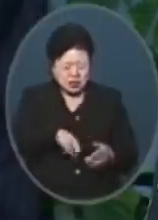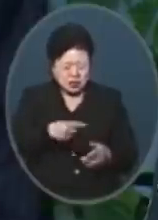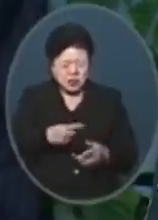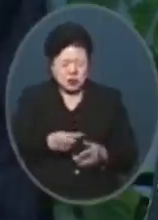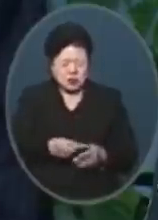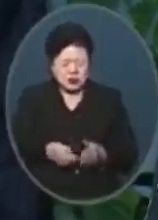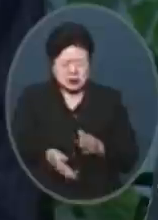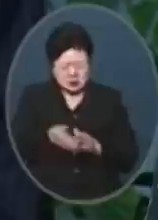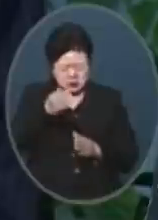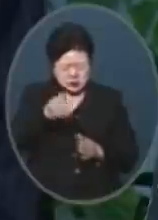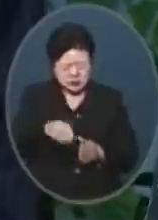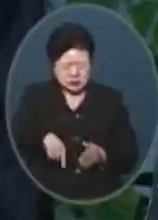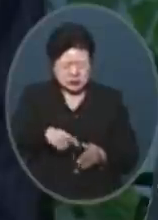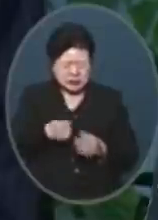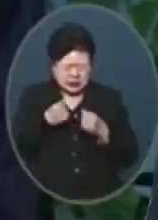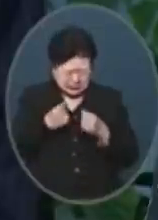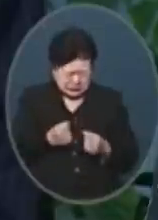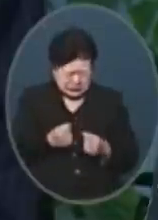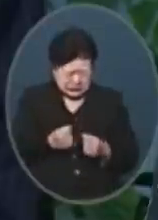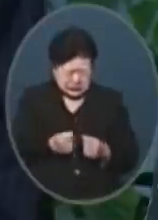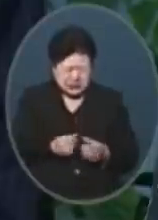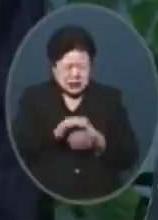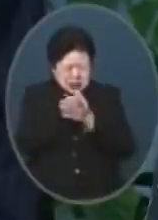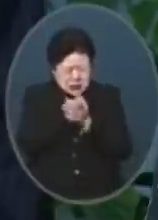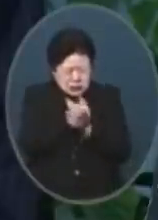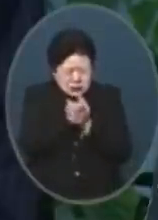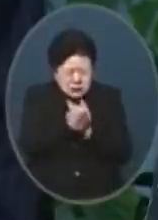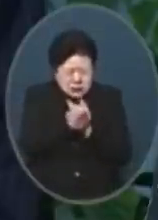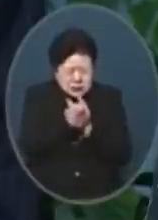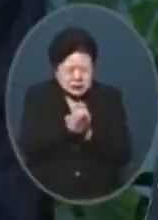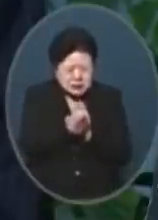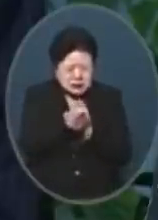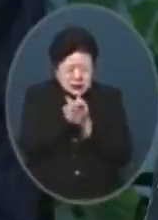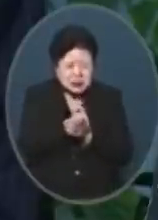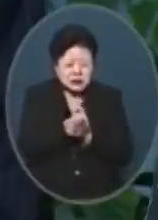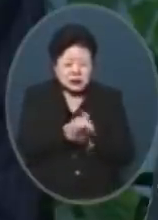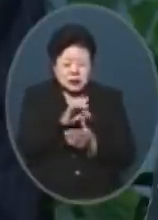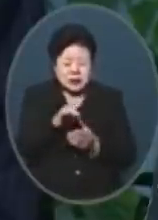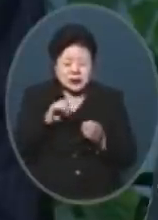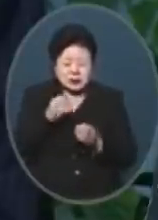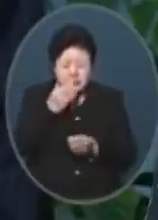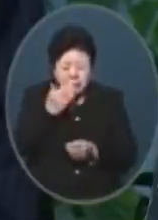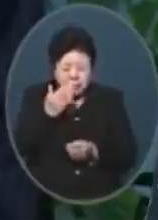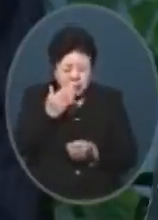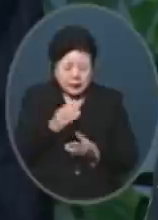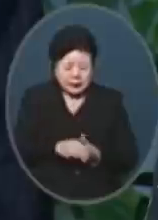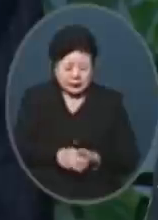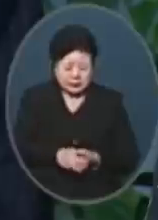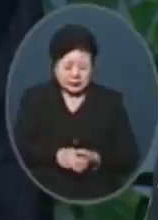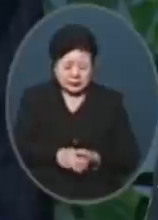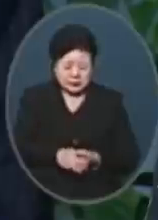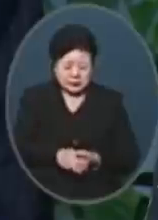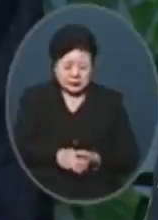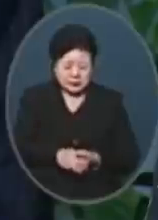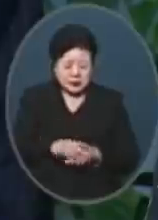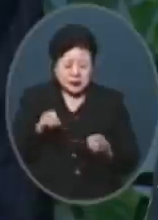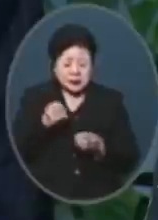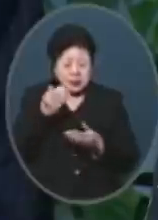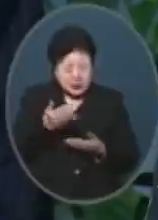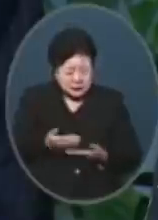건물을 쳐놓고 거기에서 기도를 하는데 기도하는 것마다 응답이 와요. 왜냐하면